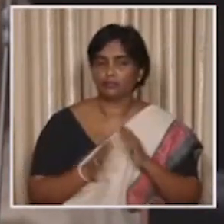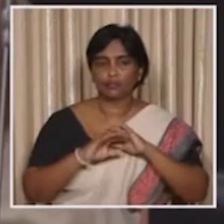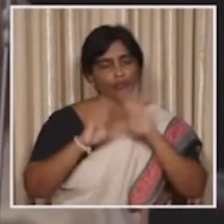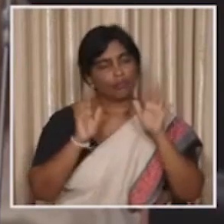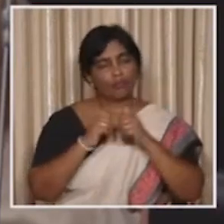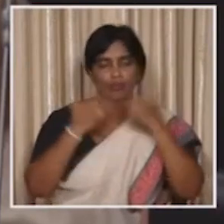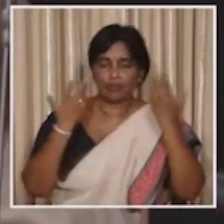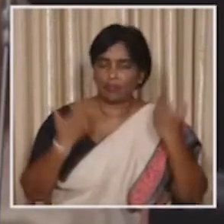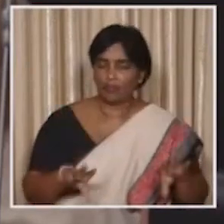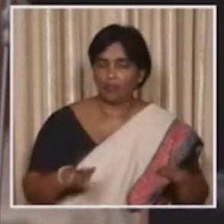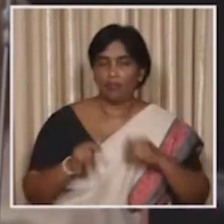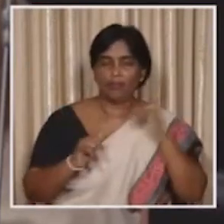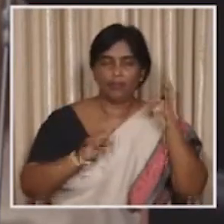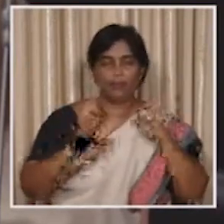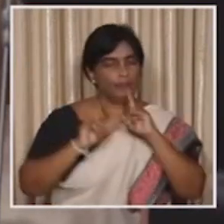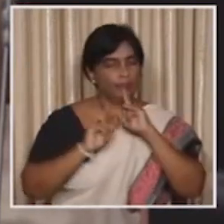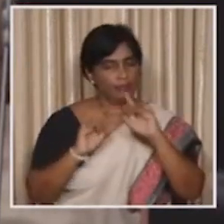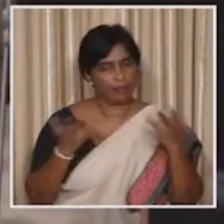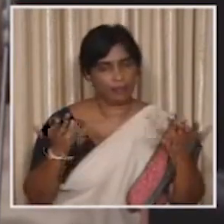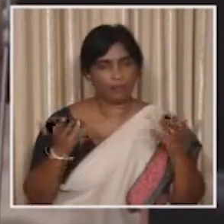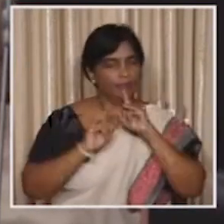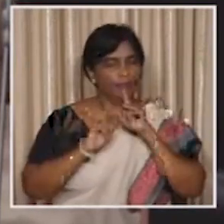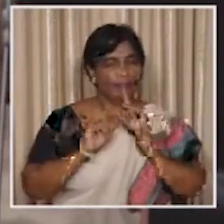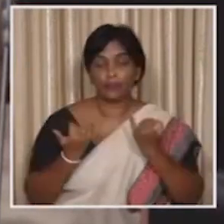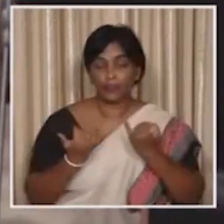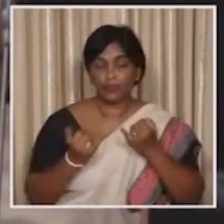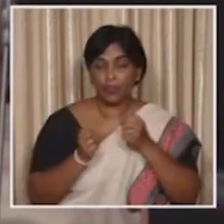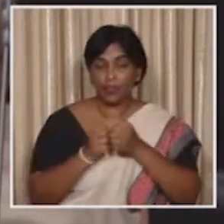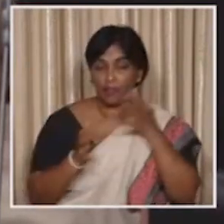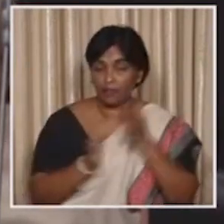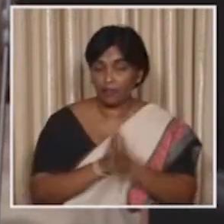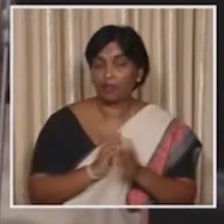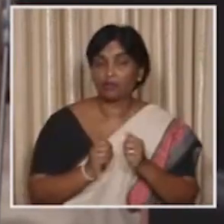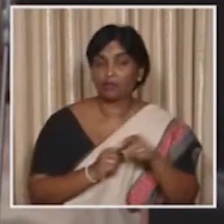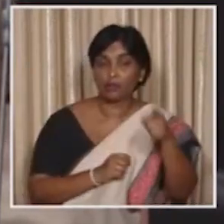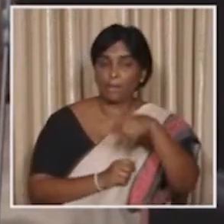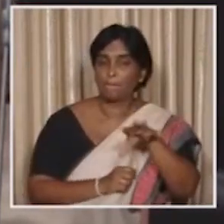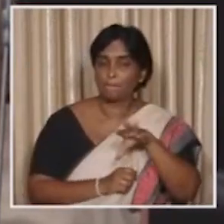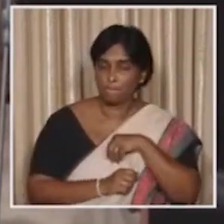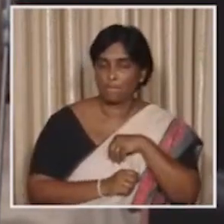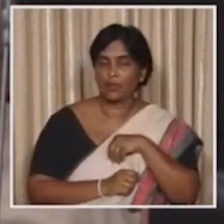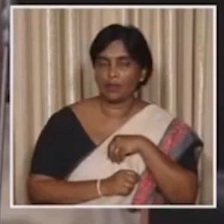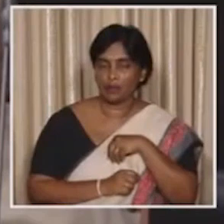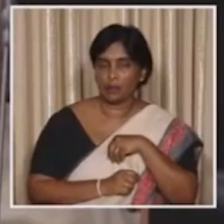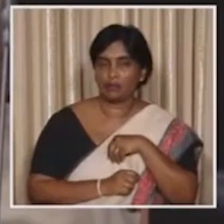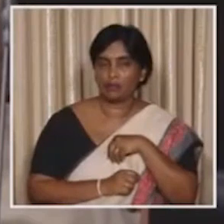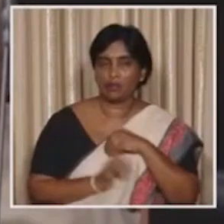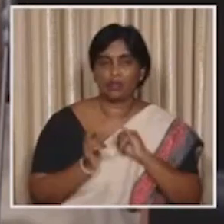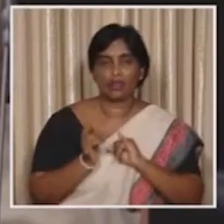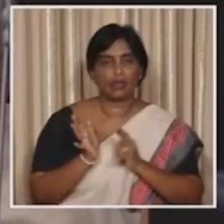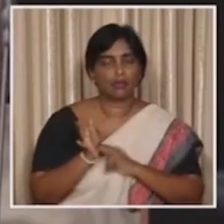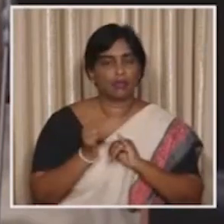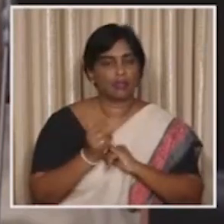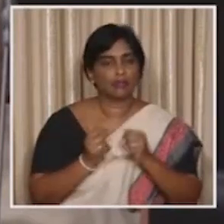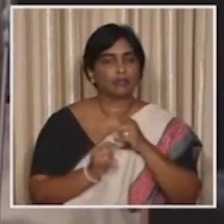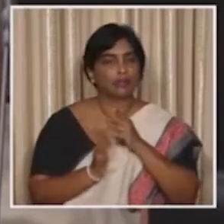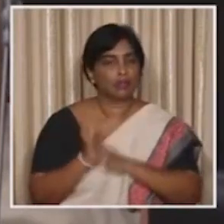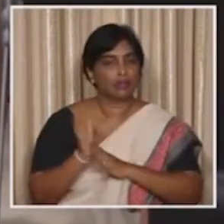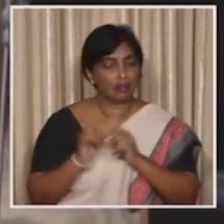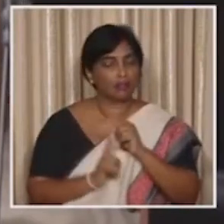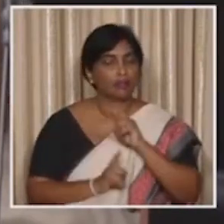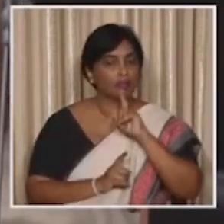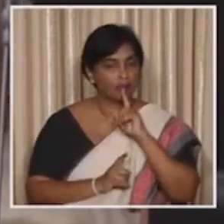උන අපි වෙන අයට බැනලා වැඩන්නේ මේ වැරද්ද මේ සභාව පිළිගන්න ඕනේ අපේ නිමල්සිරි පාර්ලිමේන්තුව ඊට පස්සේ